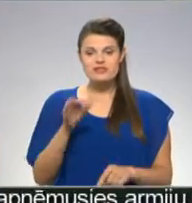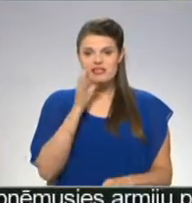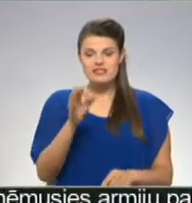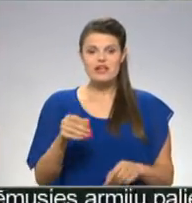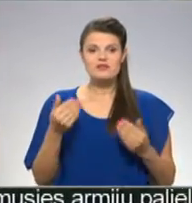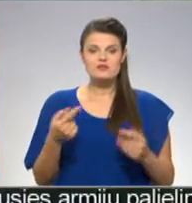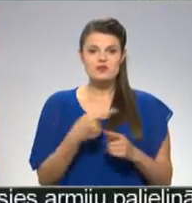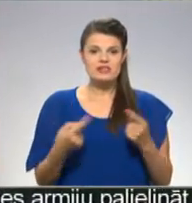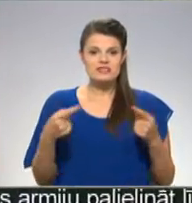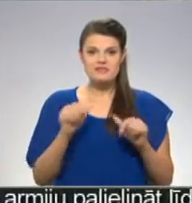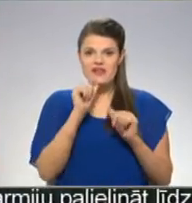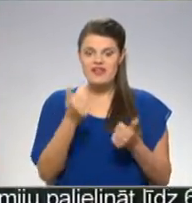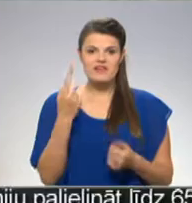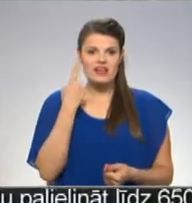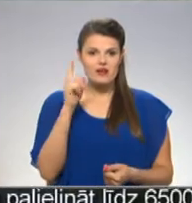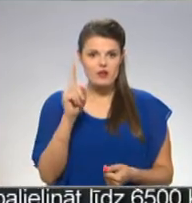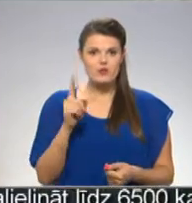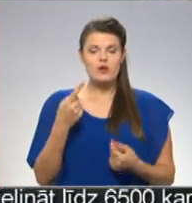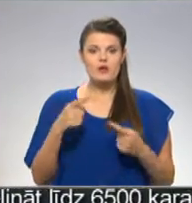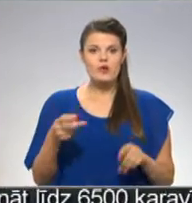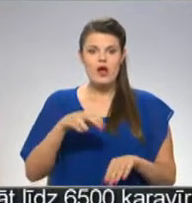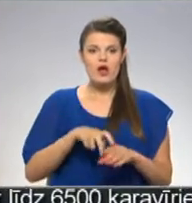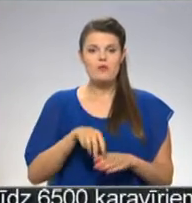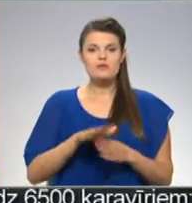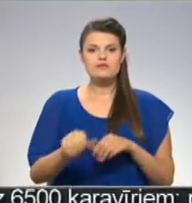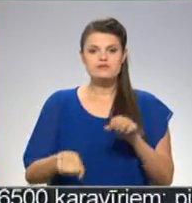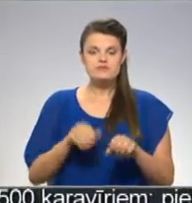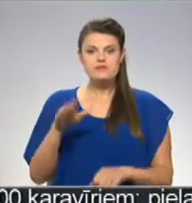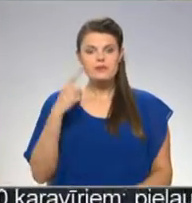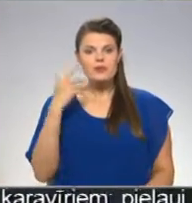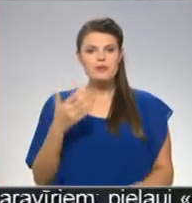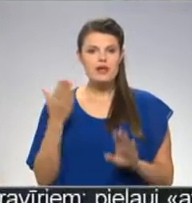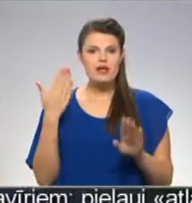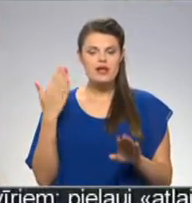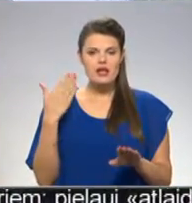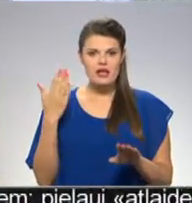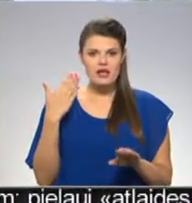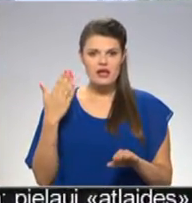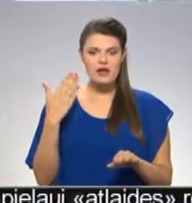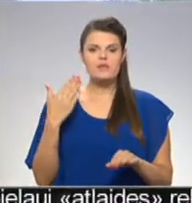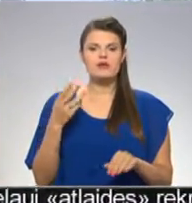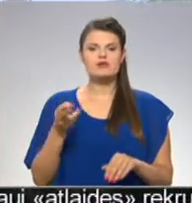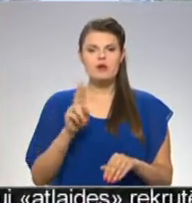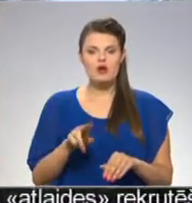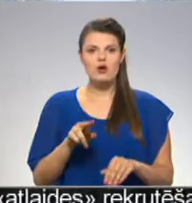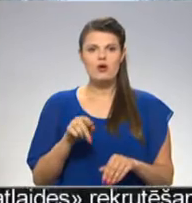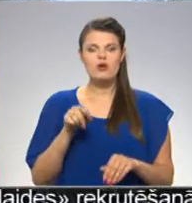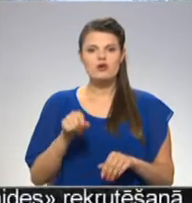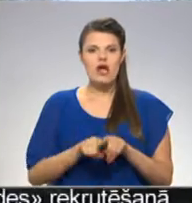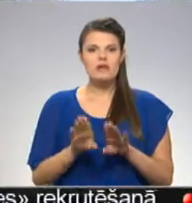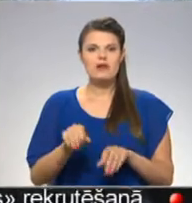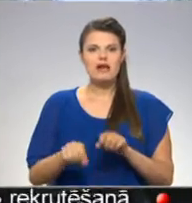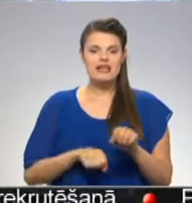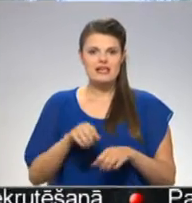šoreiz citādi nemaz nevarētu iedomāties, jo kāpjot uz velosipēdu var pārdomāt iepriekšējā kino redzēto filmu, kas taču arī par